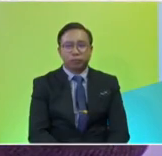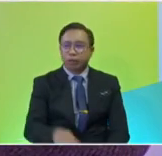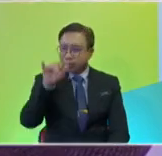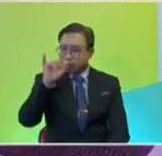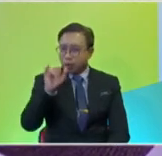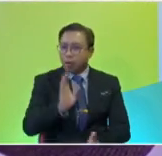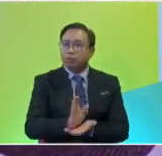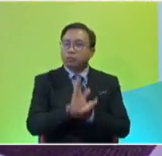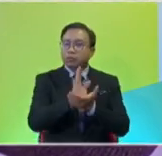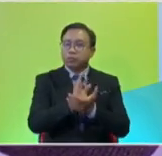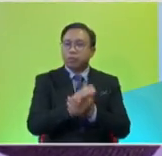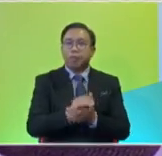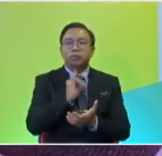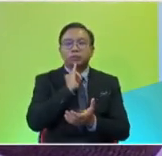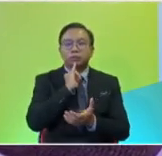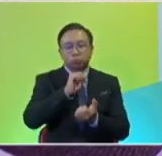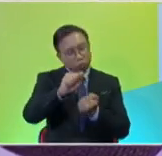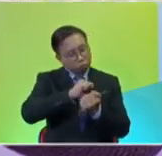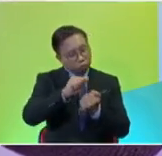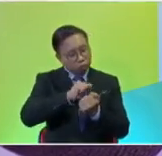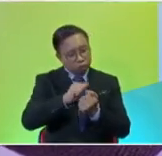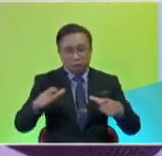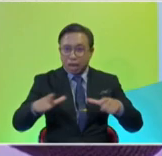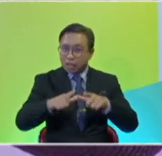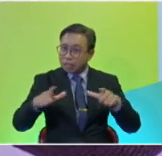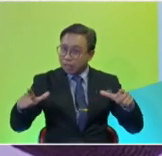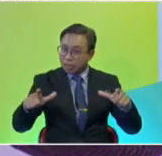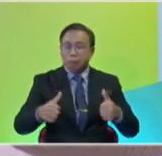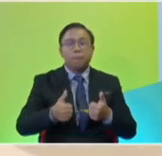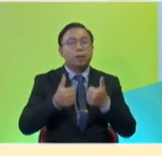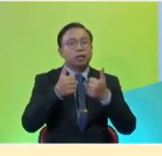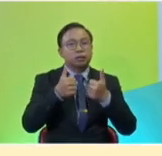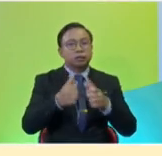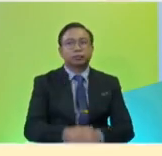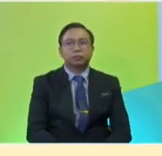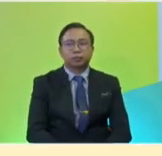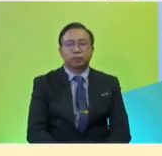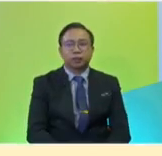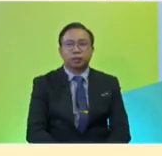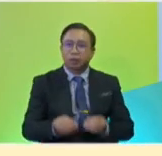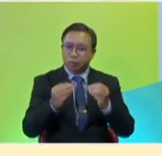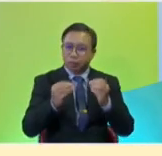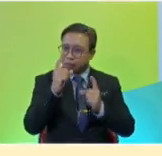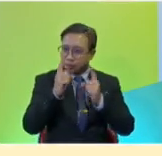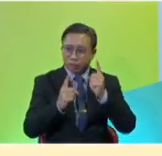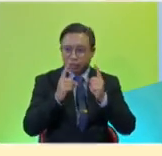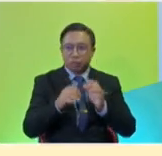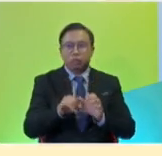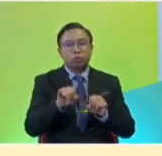bantu ibu mencuci lantai bagus dan Luis bagi bintang juga